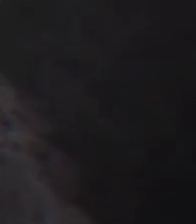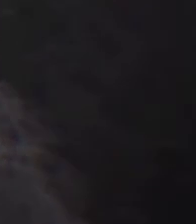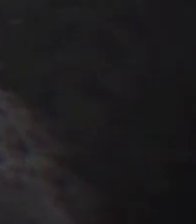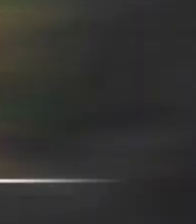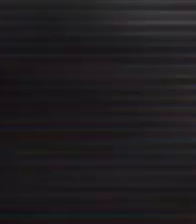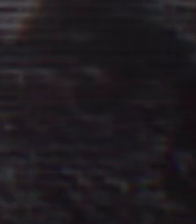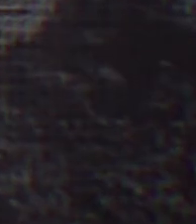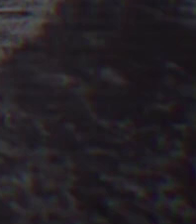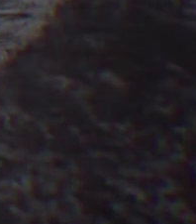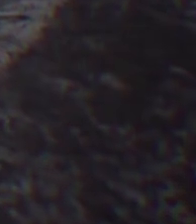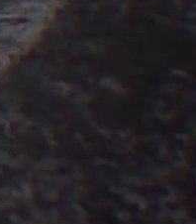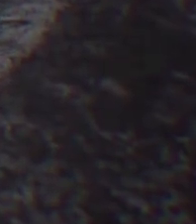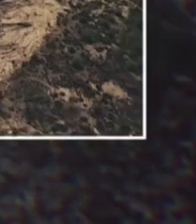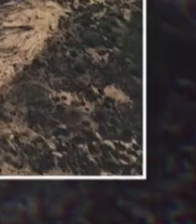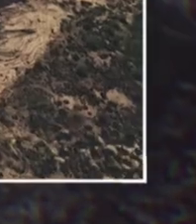Дякую.